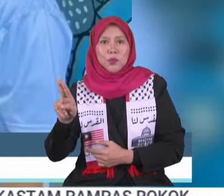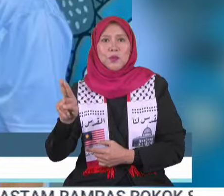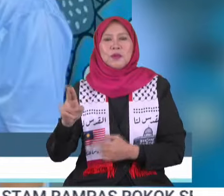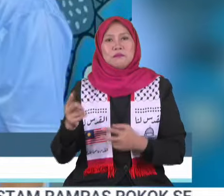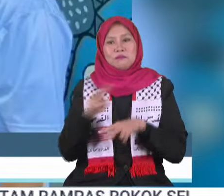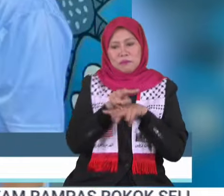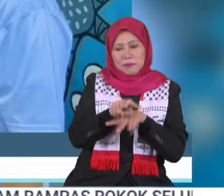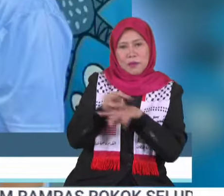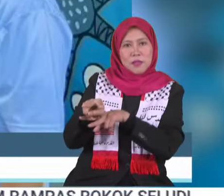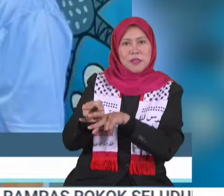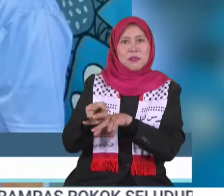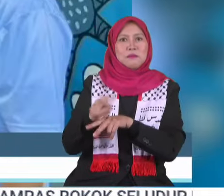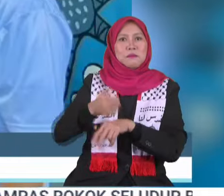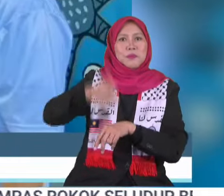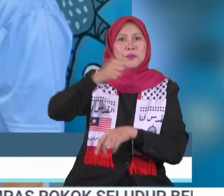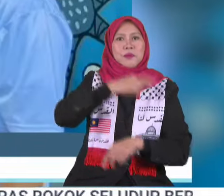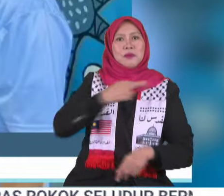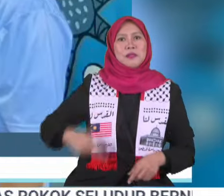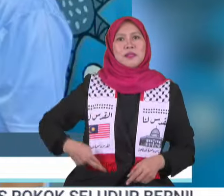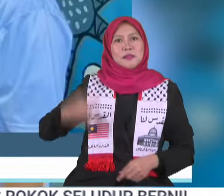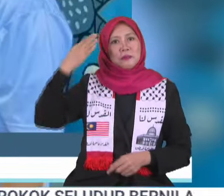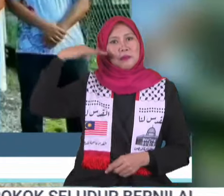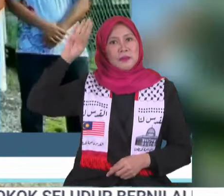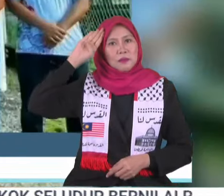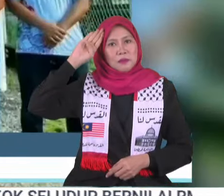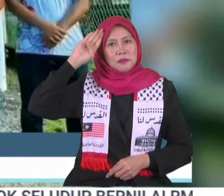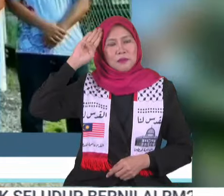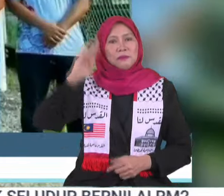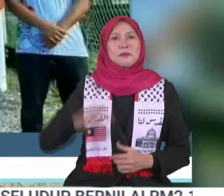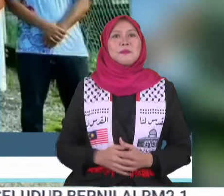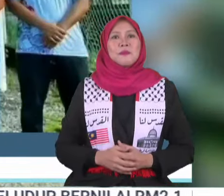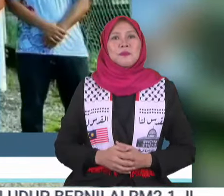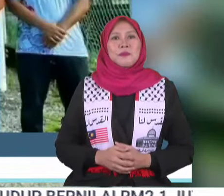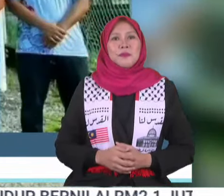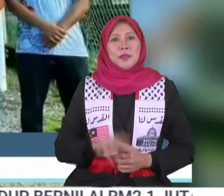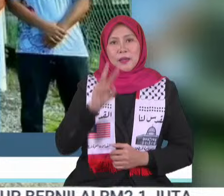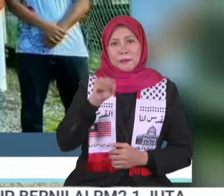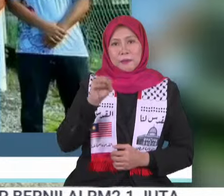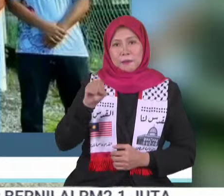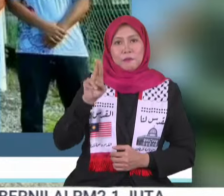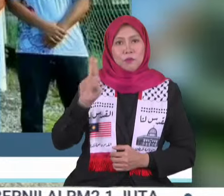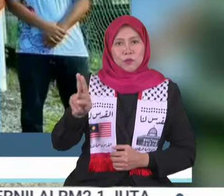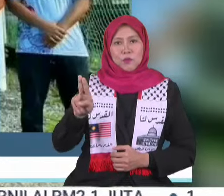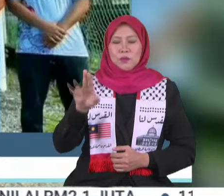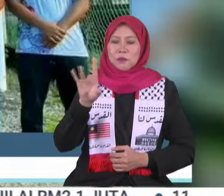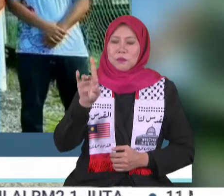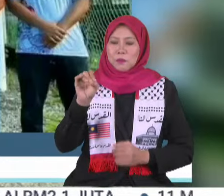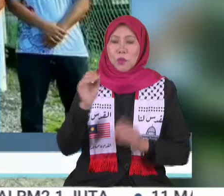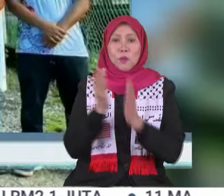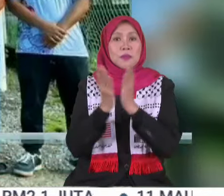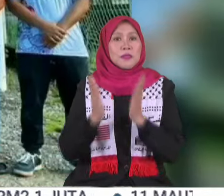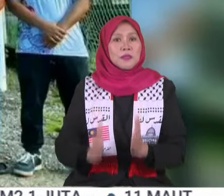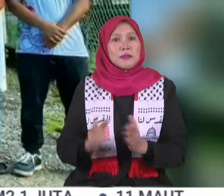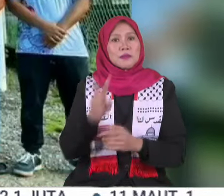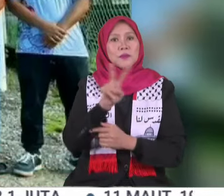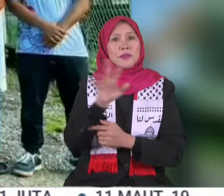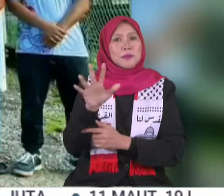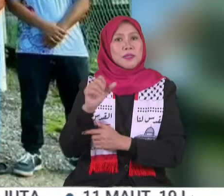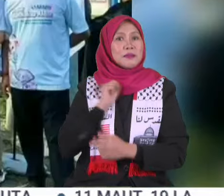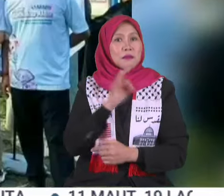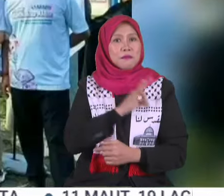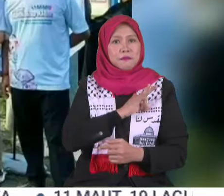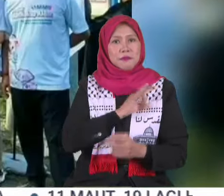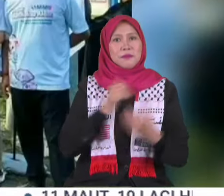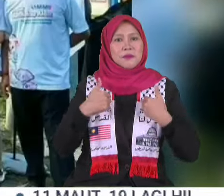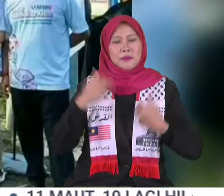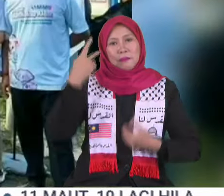disaksikan pemangku Raja Perlis Tuanku Syed Faizuddin Putra Jamalulail. MMU diserai 80 pelajar dan 25 kaki tangan berada